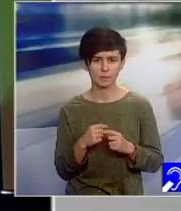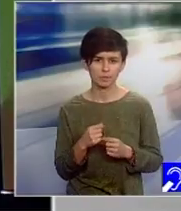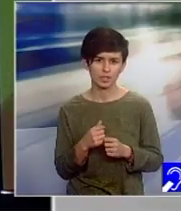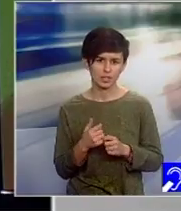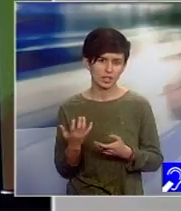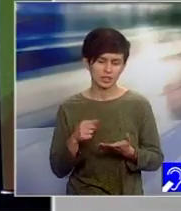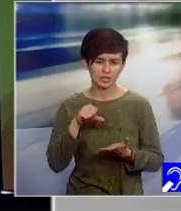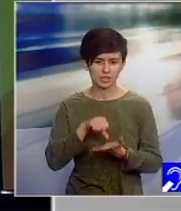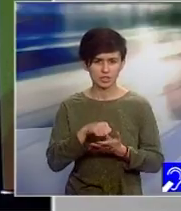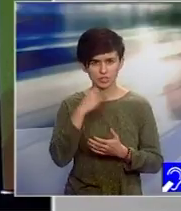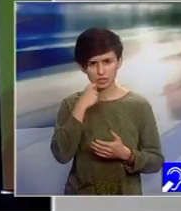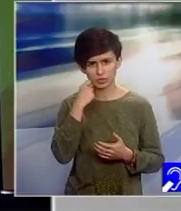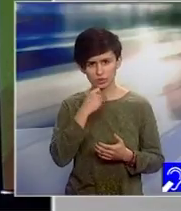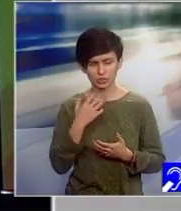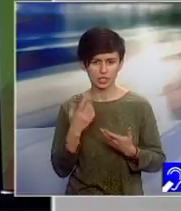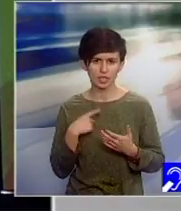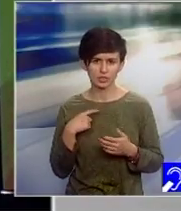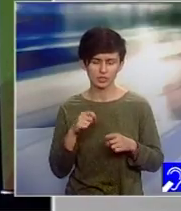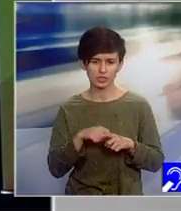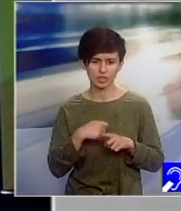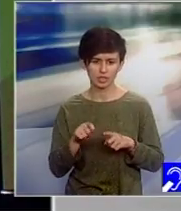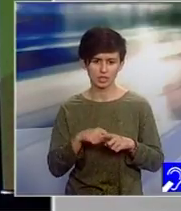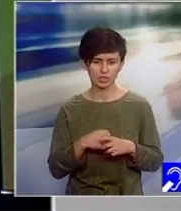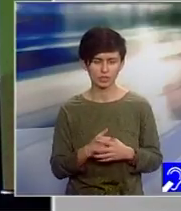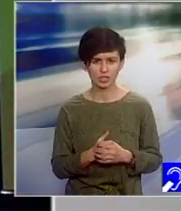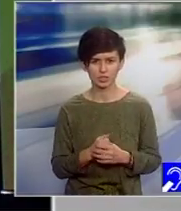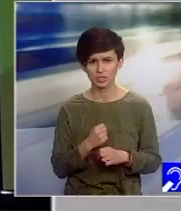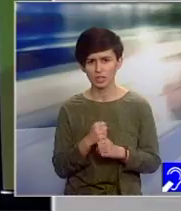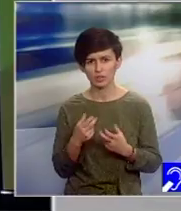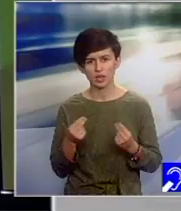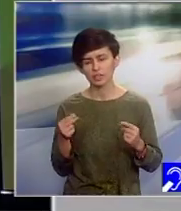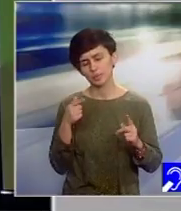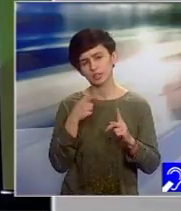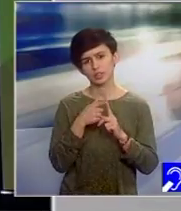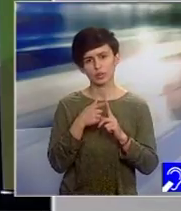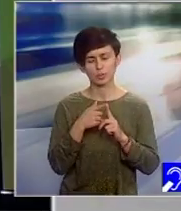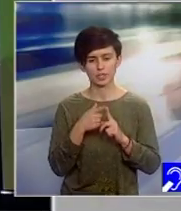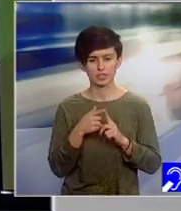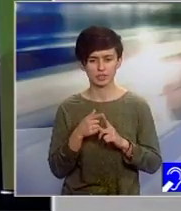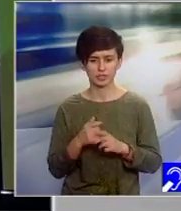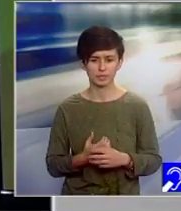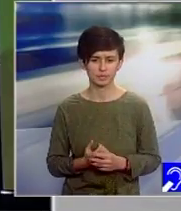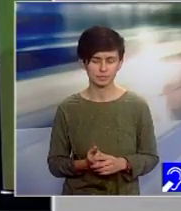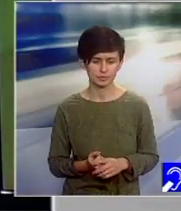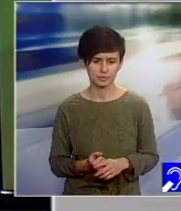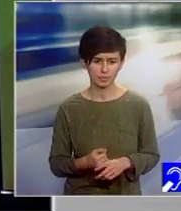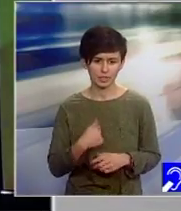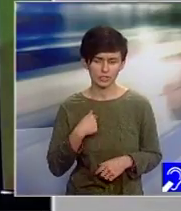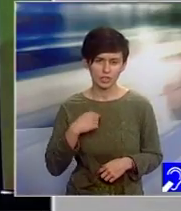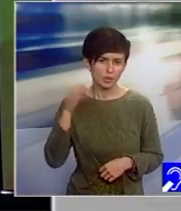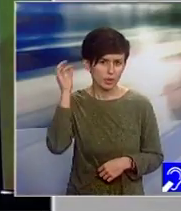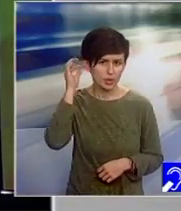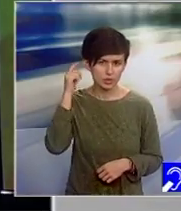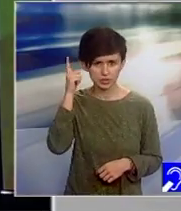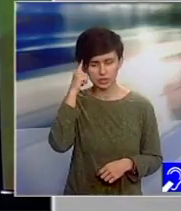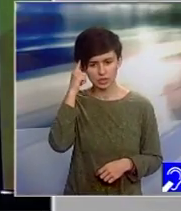Clujului, ea va fi renovată. Și N obiective sunt. N obiective, chiar de unez am auzit o părere